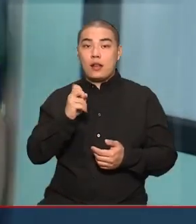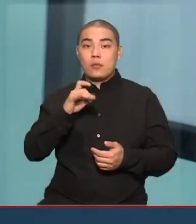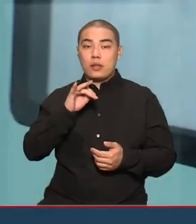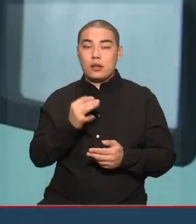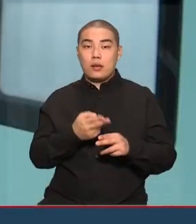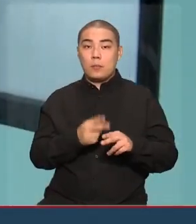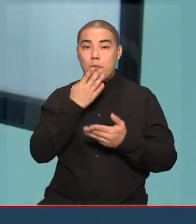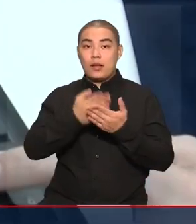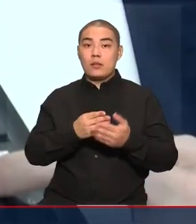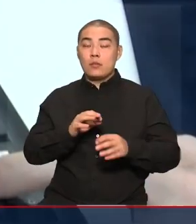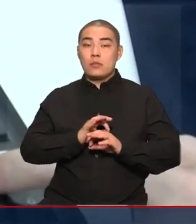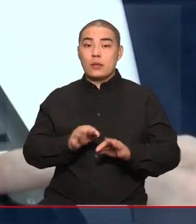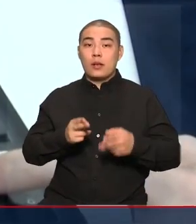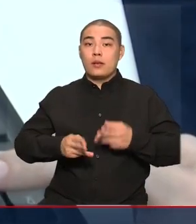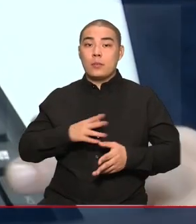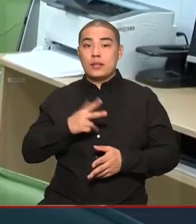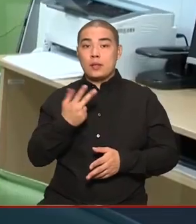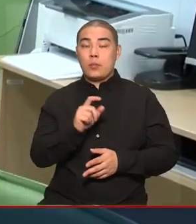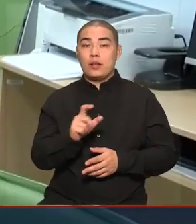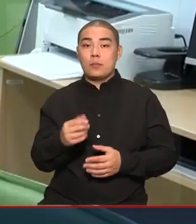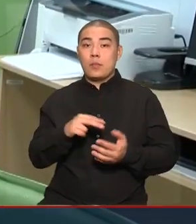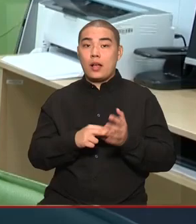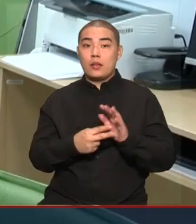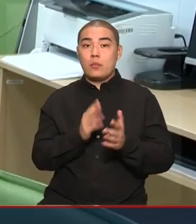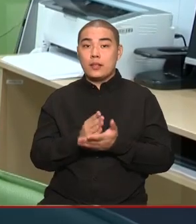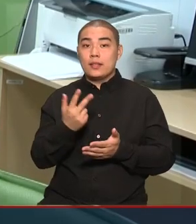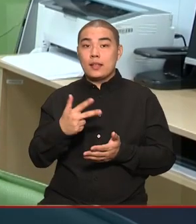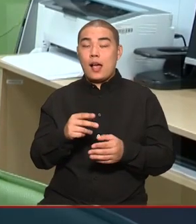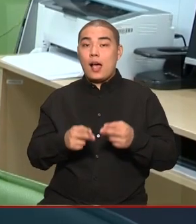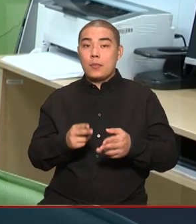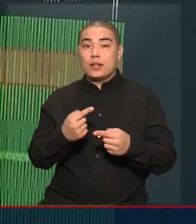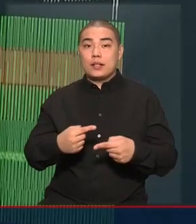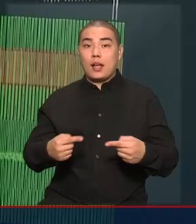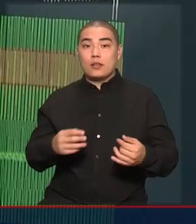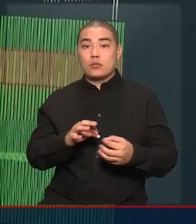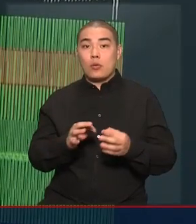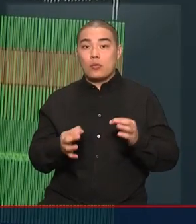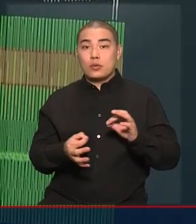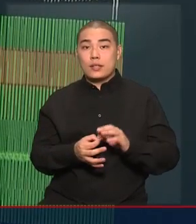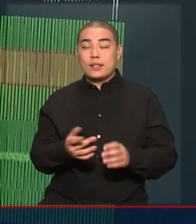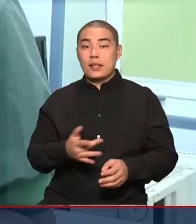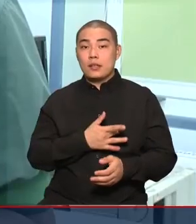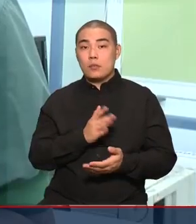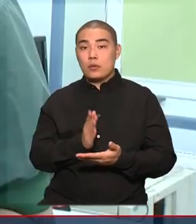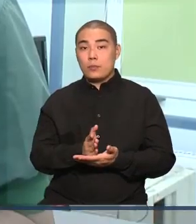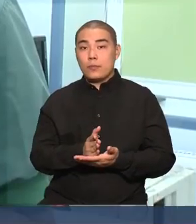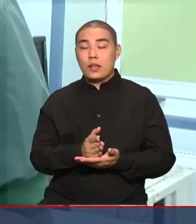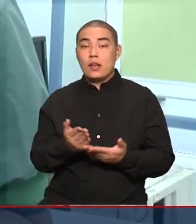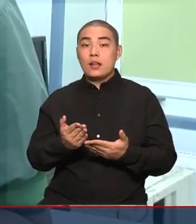успешно прооперировали 3 пациентов. В планах провести более 30 операций различной сложности на сердце.